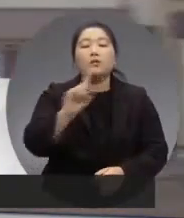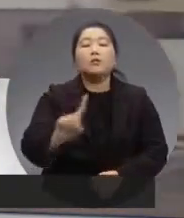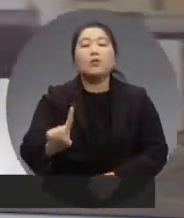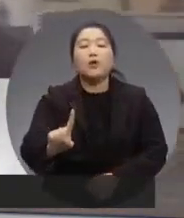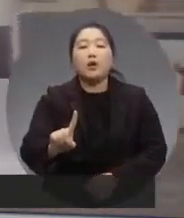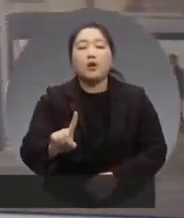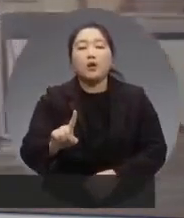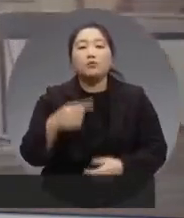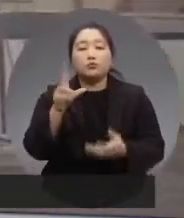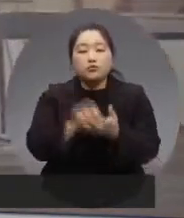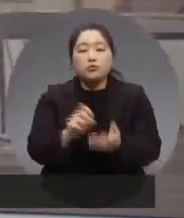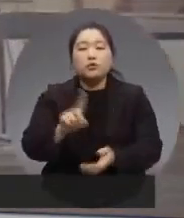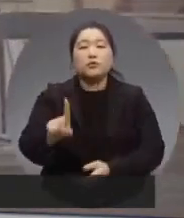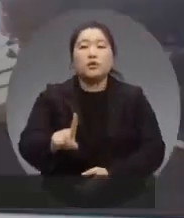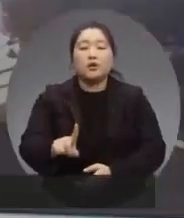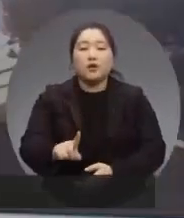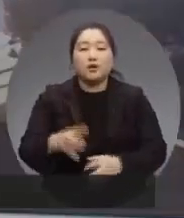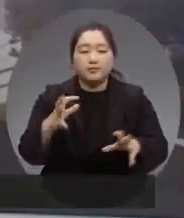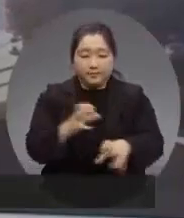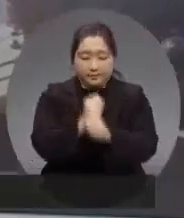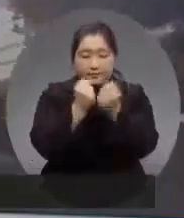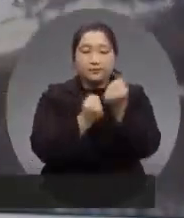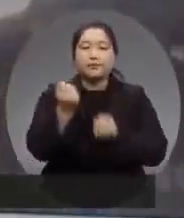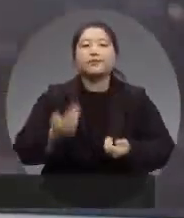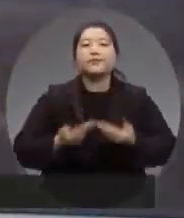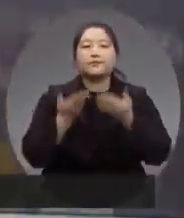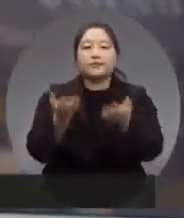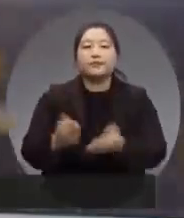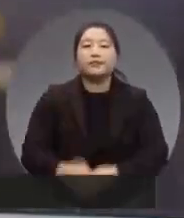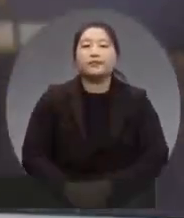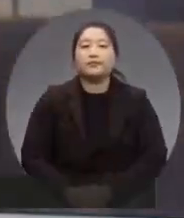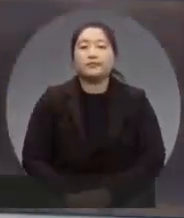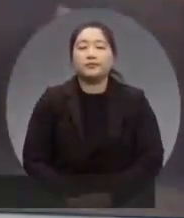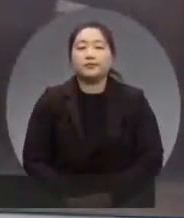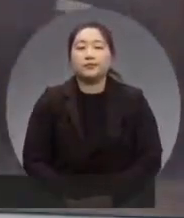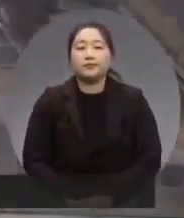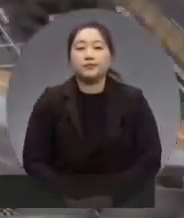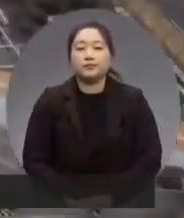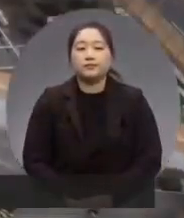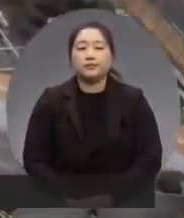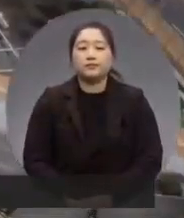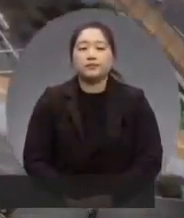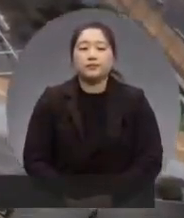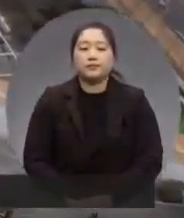빚어졌는지, 무엇이 문제인지 김영일 기자가 짚어봤습니다.